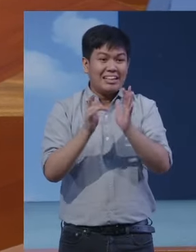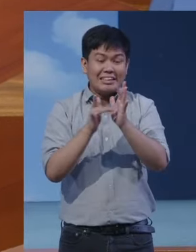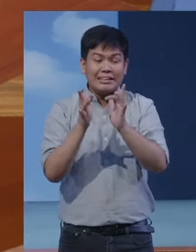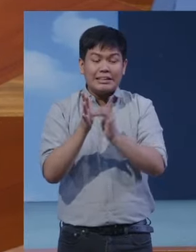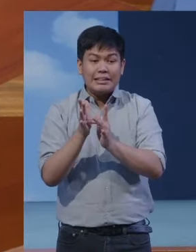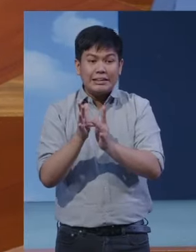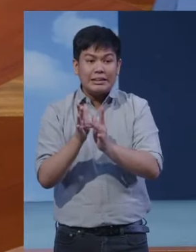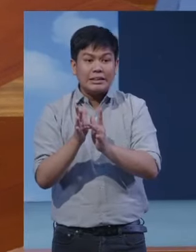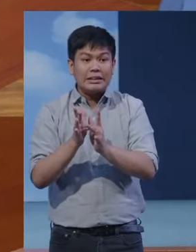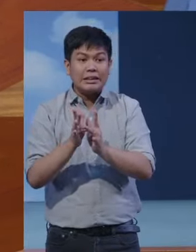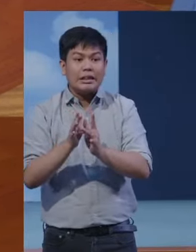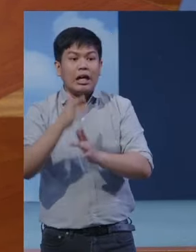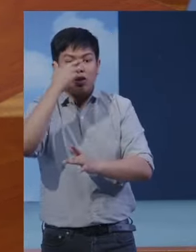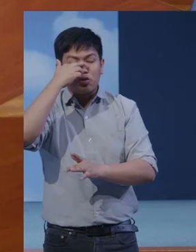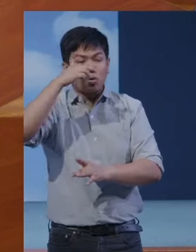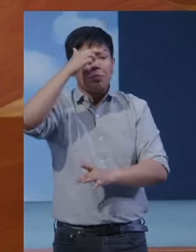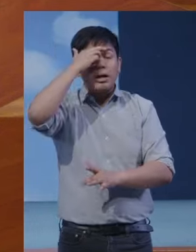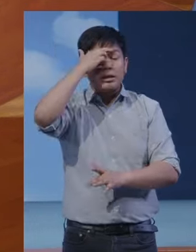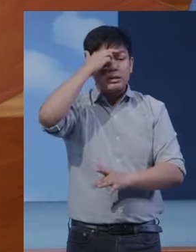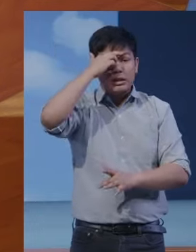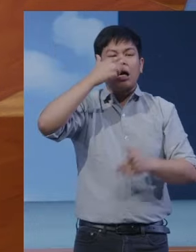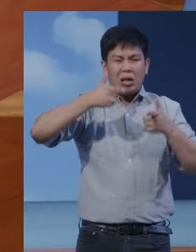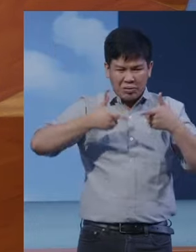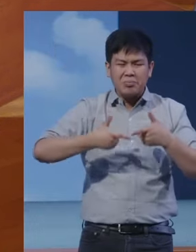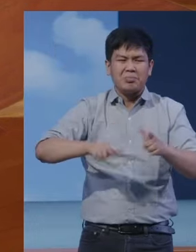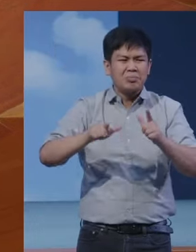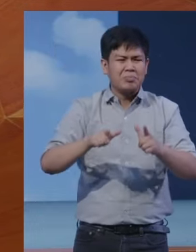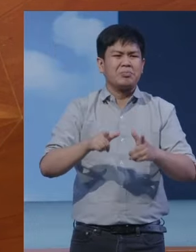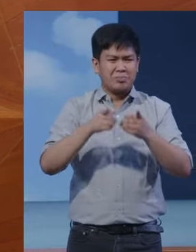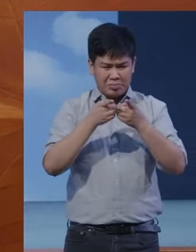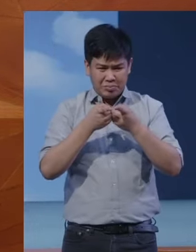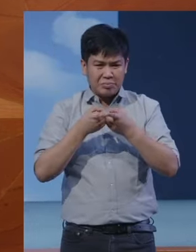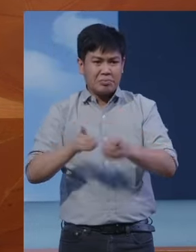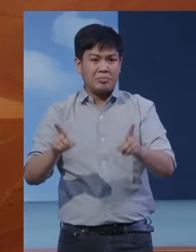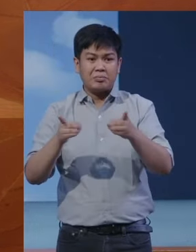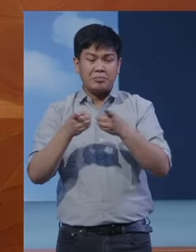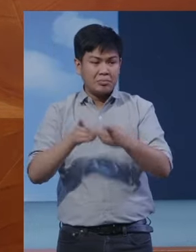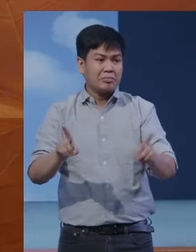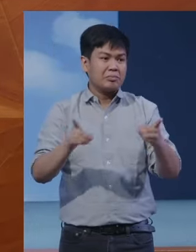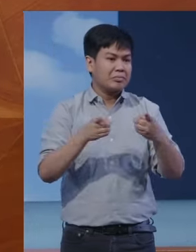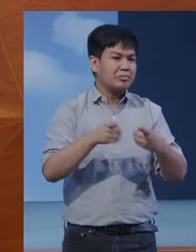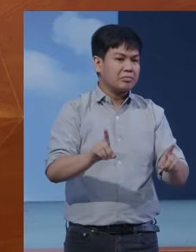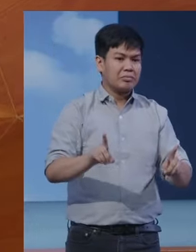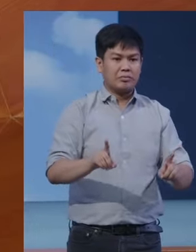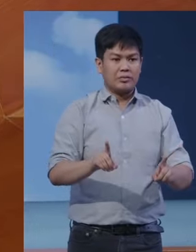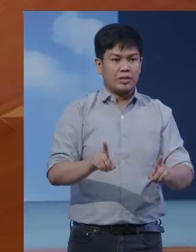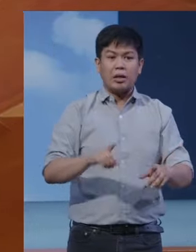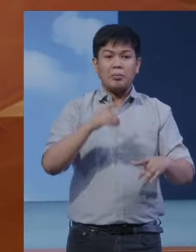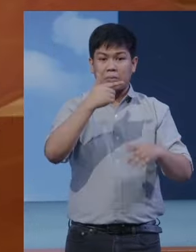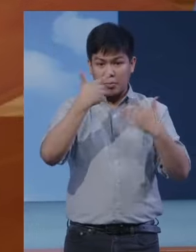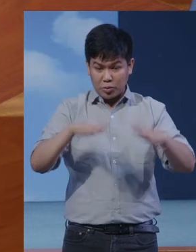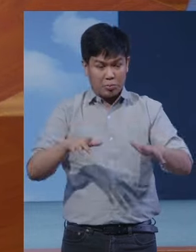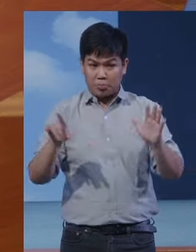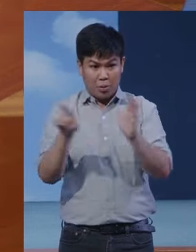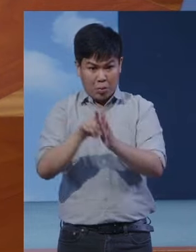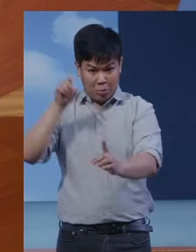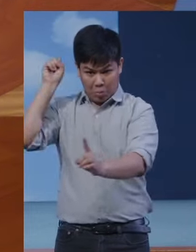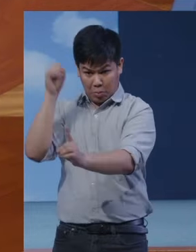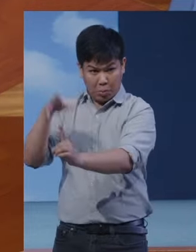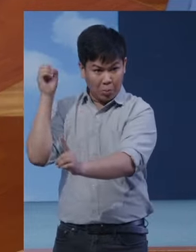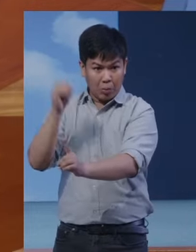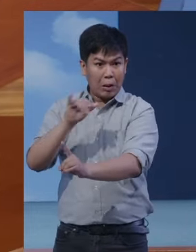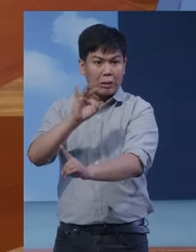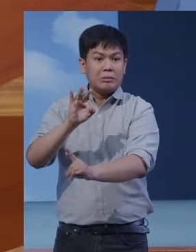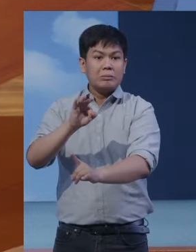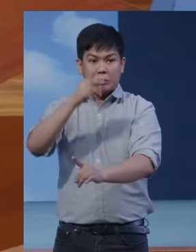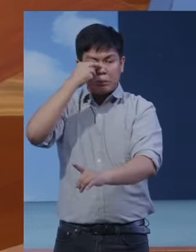napapailalim na sa Roma Hindi na sila pwedeng basta-bastang pumatay because of adultery So ang sabi